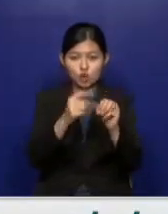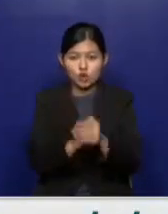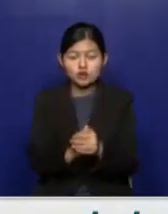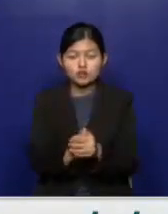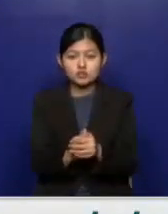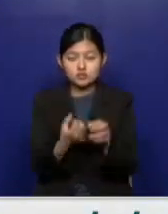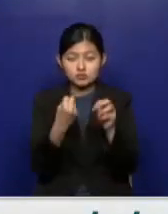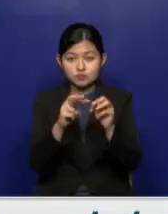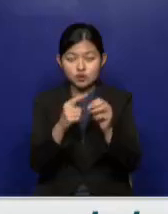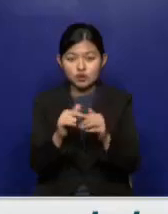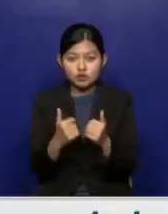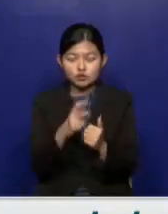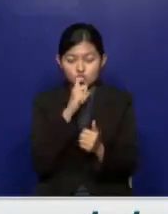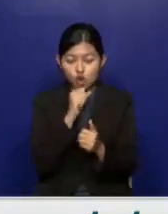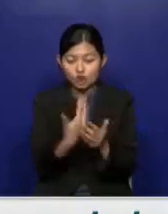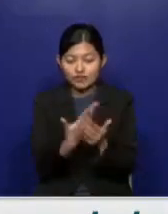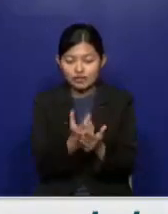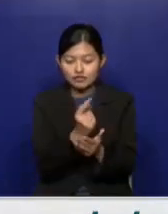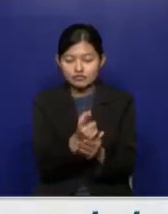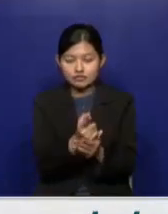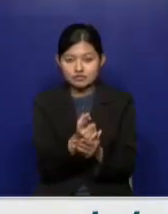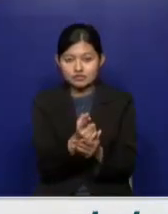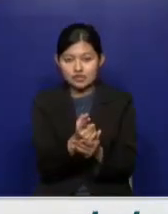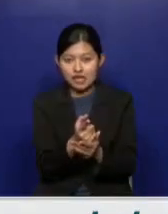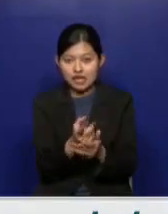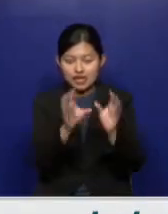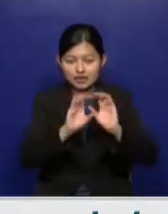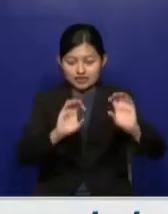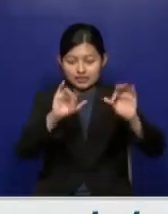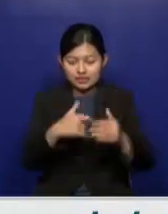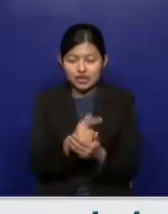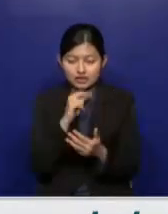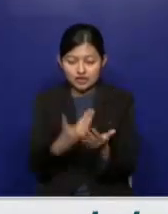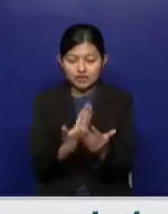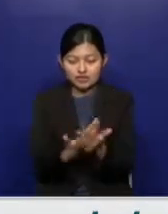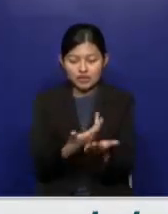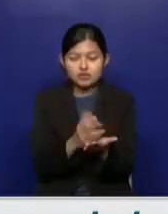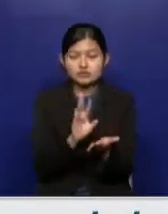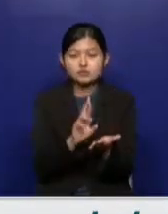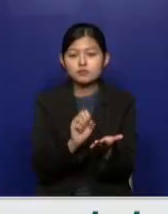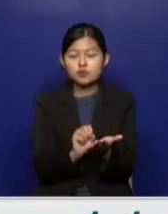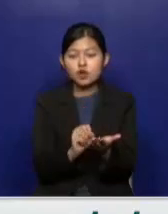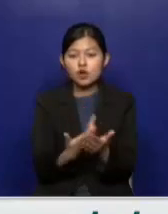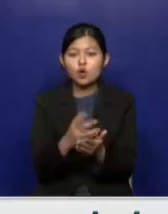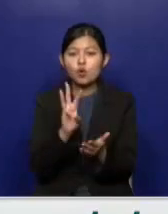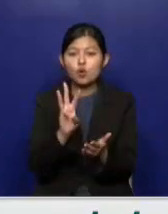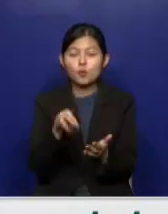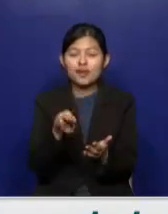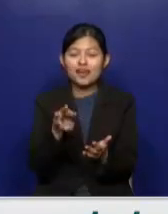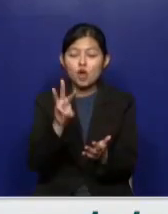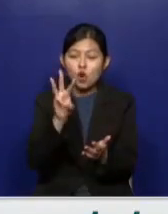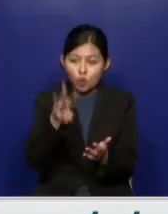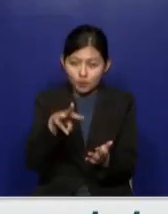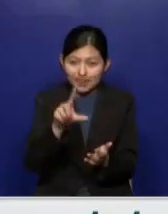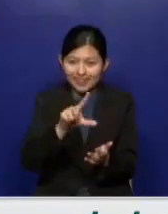ทดรองราชการเพื่อช่วยเหลือผู้ประสบภัยพิบัติกรณีฉุกเฉิน 6,000 ล้านบาทและ